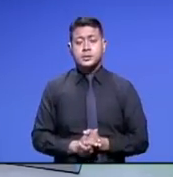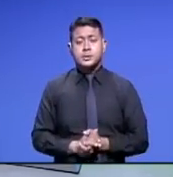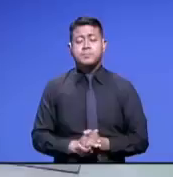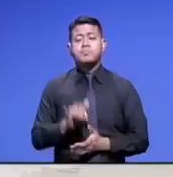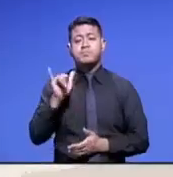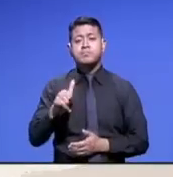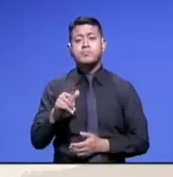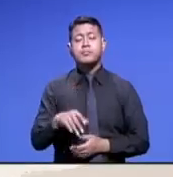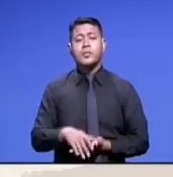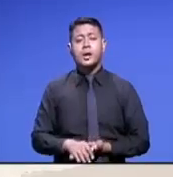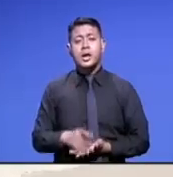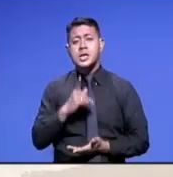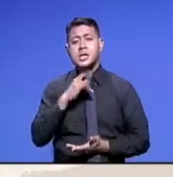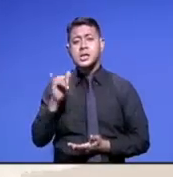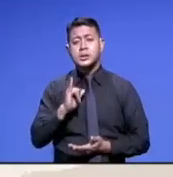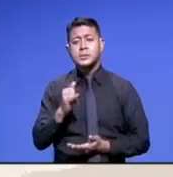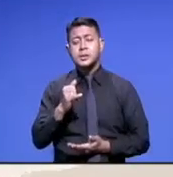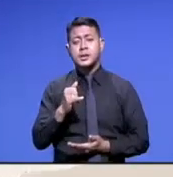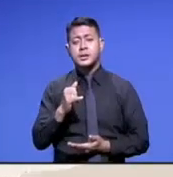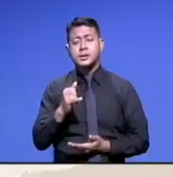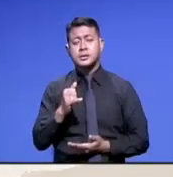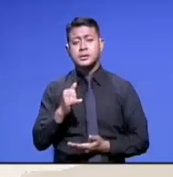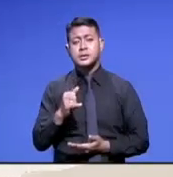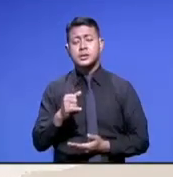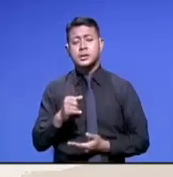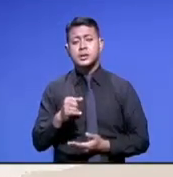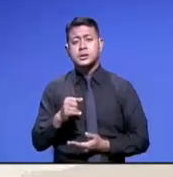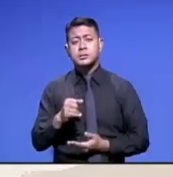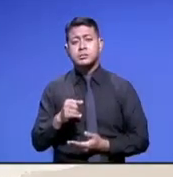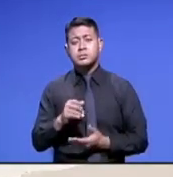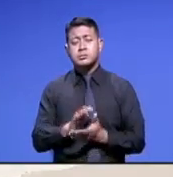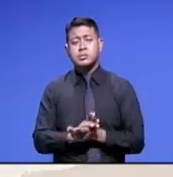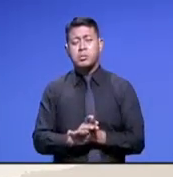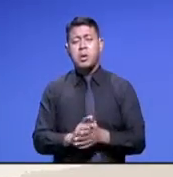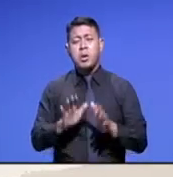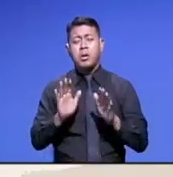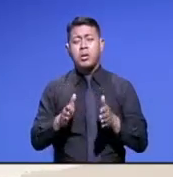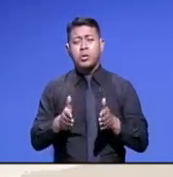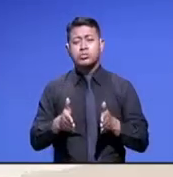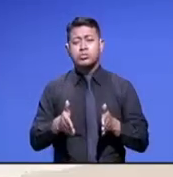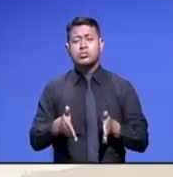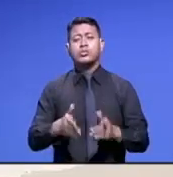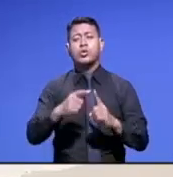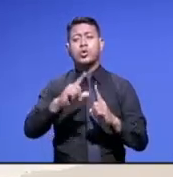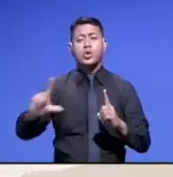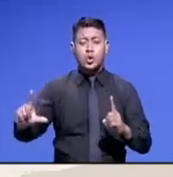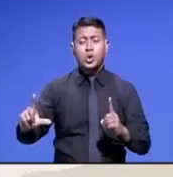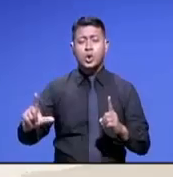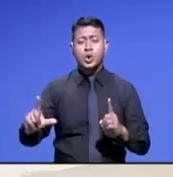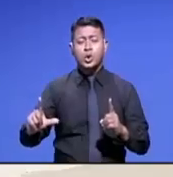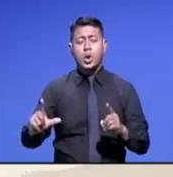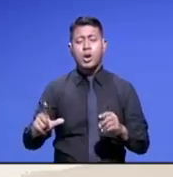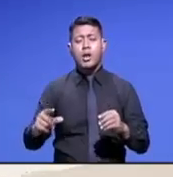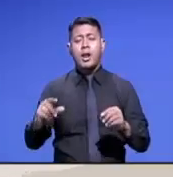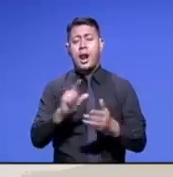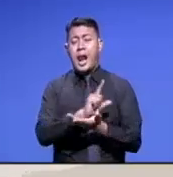Ya, sejauh ini Benny, seperti yang Anda katakan tadi bahwa sebenarnya secara mayoritas ruas tol Transjawa ini masih dapat dikatakan ramai